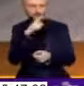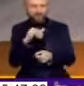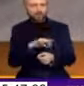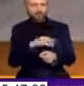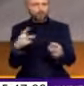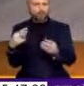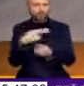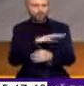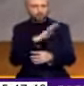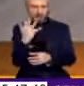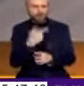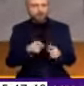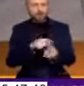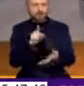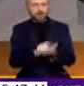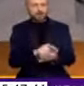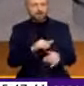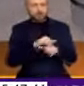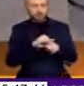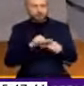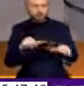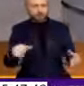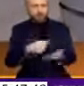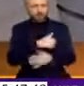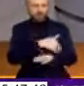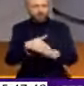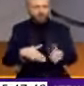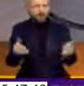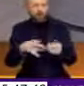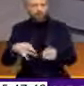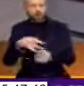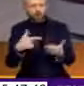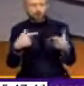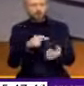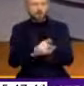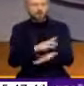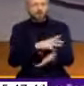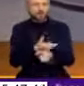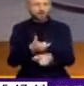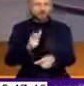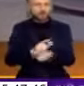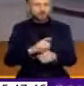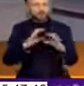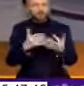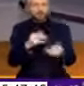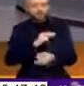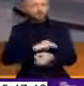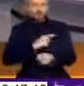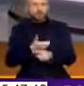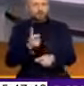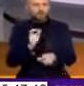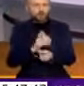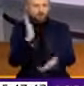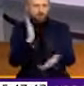по обстриганню дерев. І так це має розвертатися до кварталу, до мікрорайону, де має бути максимально, в світі зараз працює максимальне